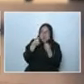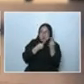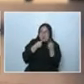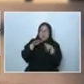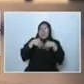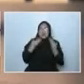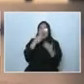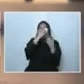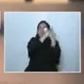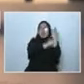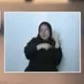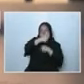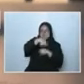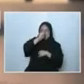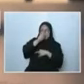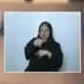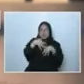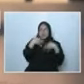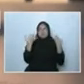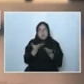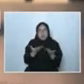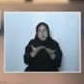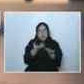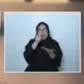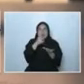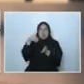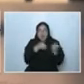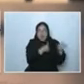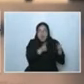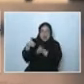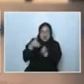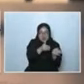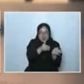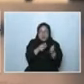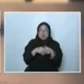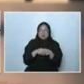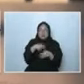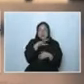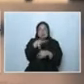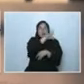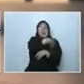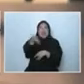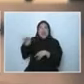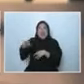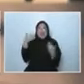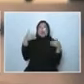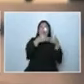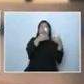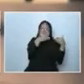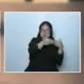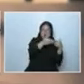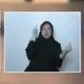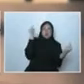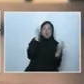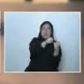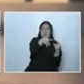bagaimana meletakkan data yang benar, dan bagaimana kemudian mengintervensi pada daerah yang tepat sasaran, sehingga